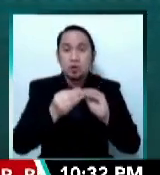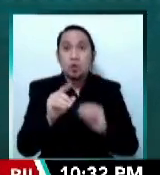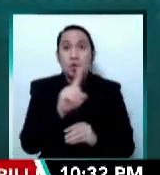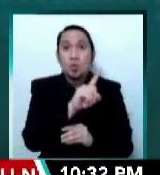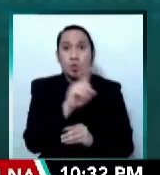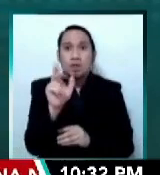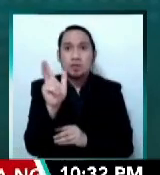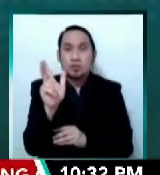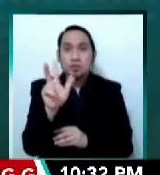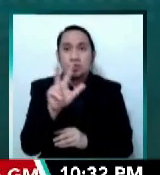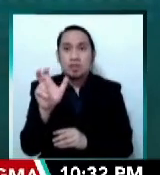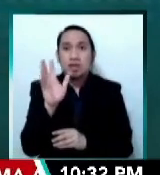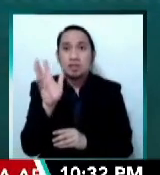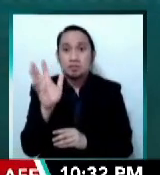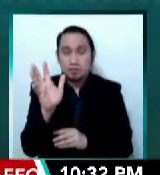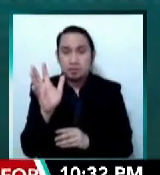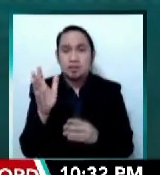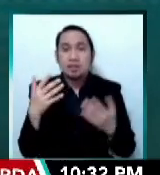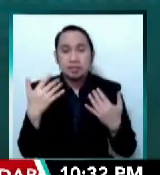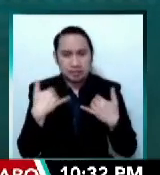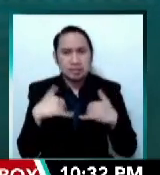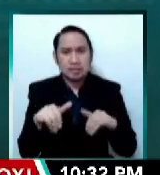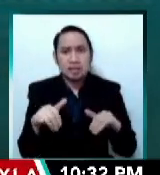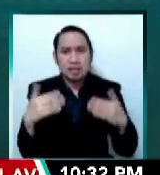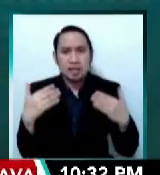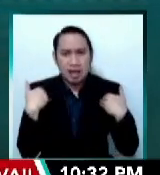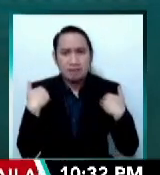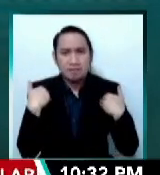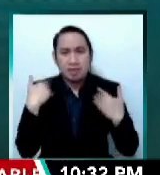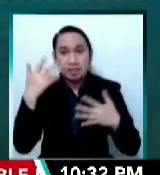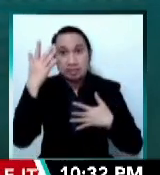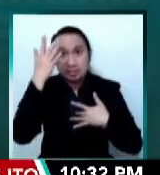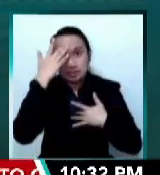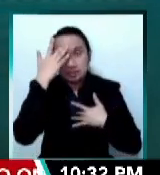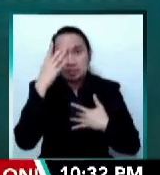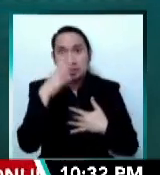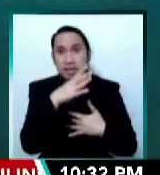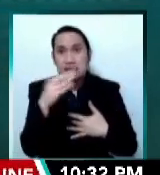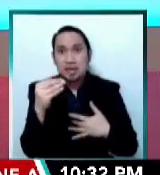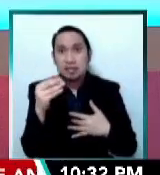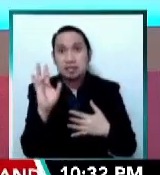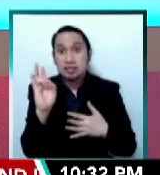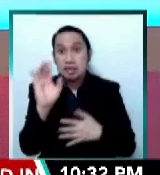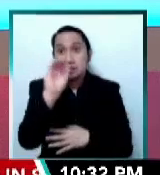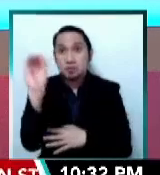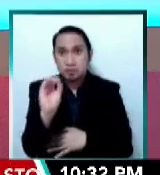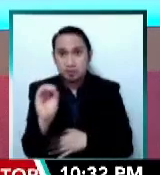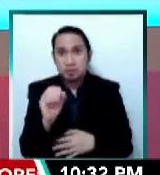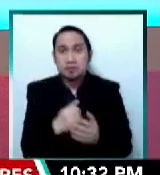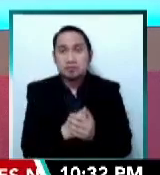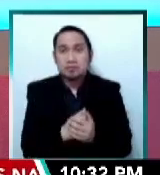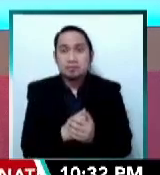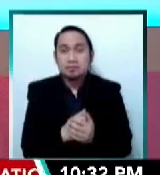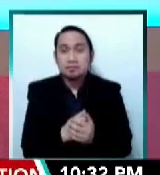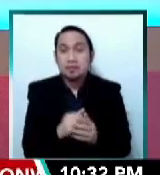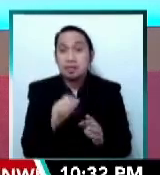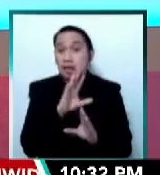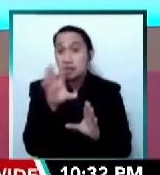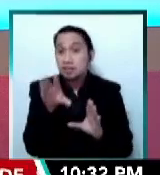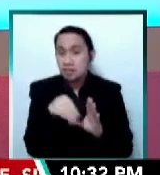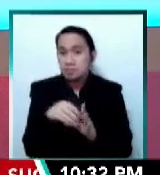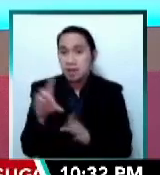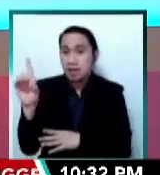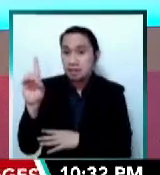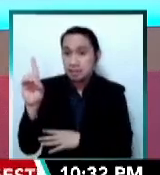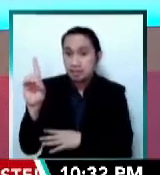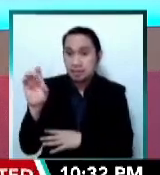130,350 ang mga active cases o 7% ng kabuuang mga kaso. Kaugnay naman ng Delta variant, itinuturing ng